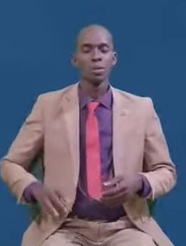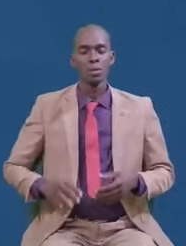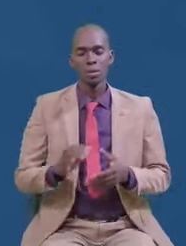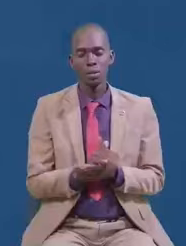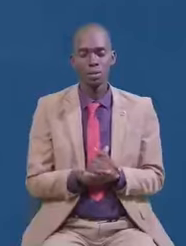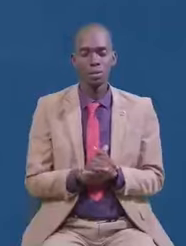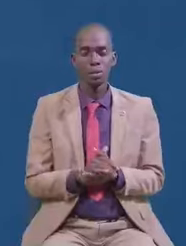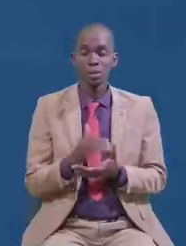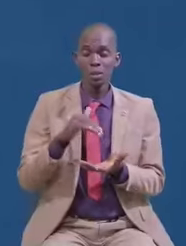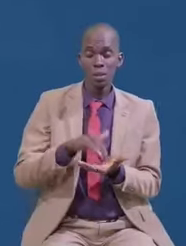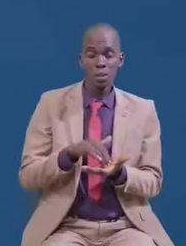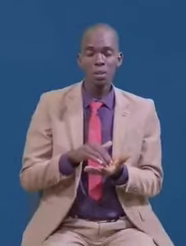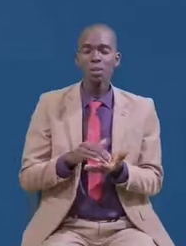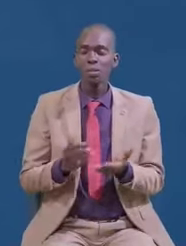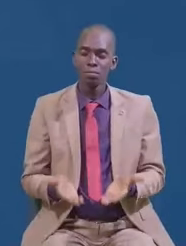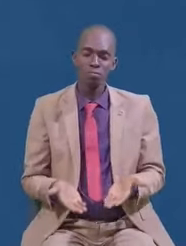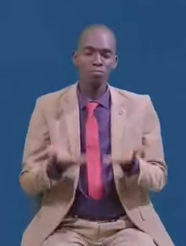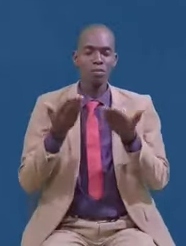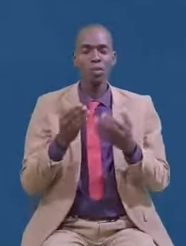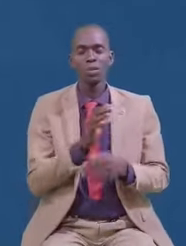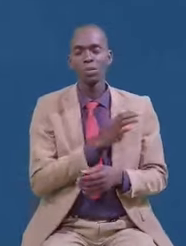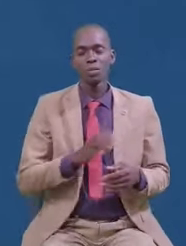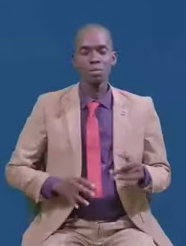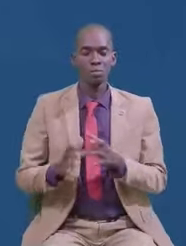Une fois encore, exalte Christ.